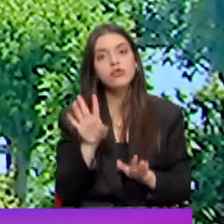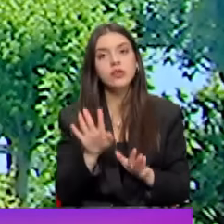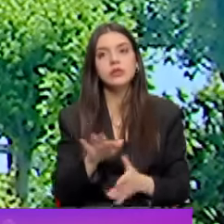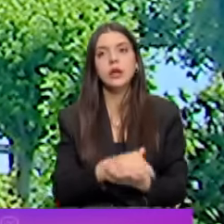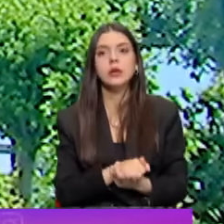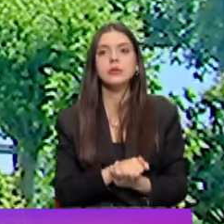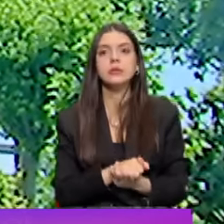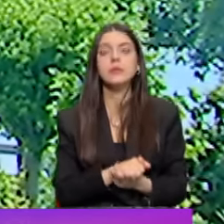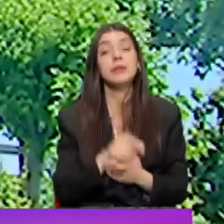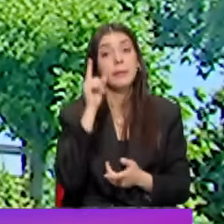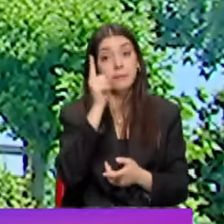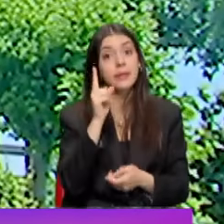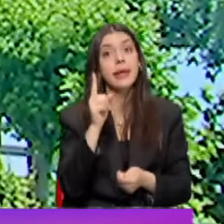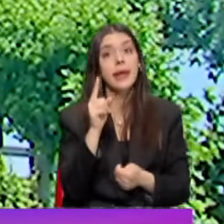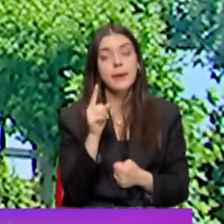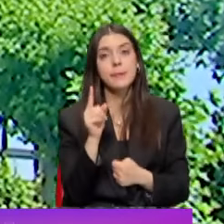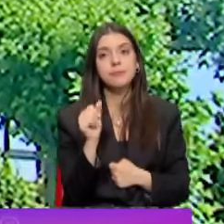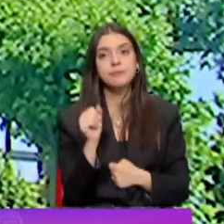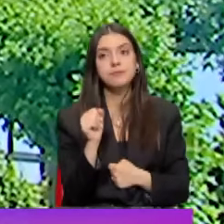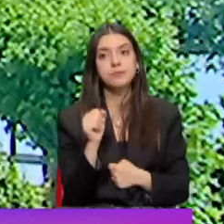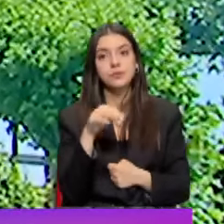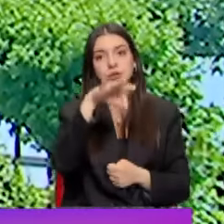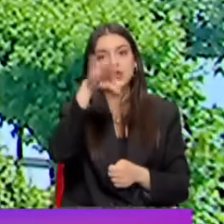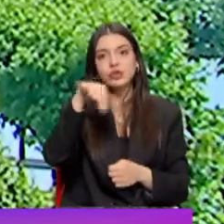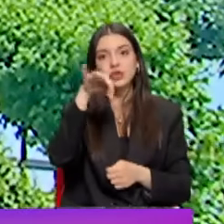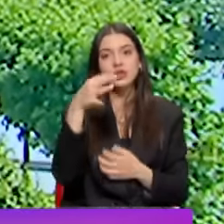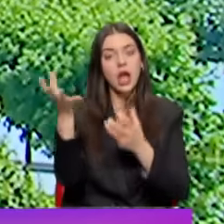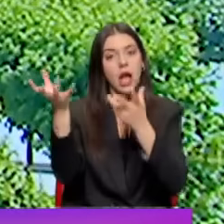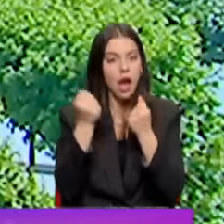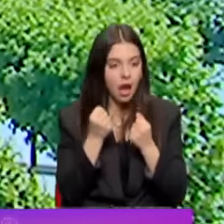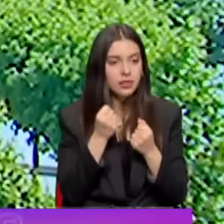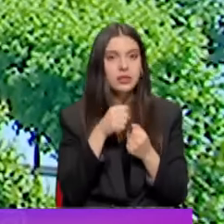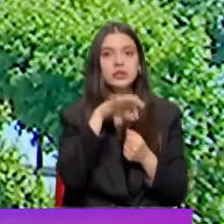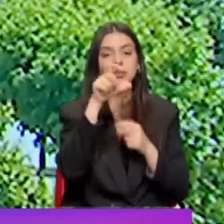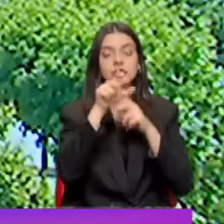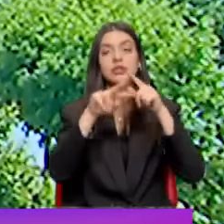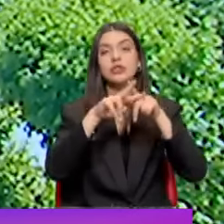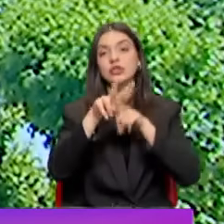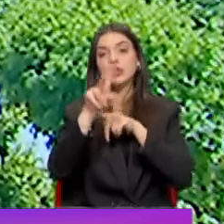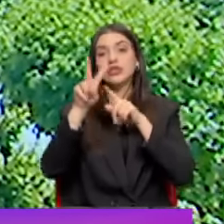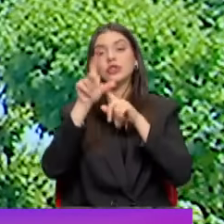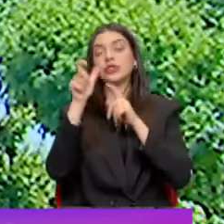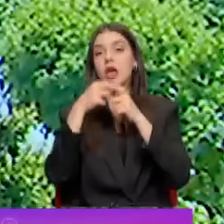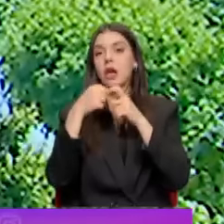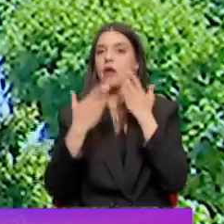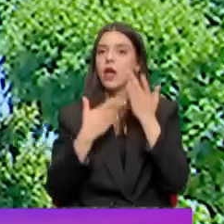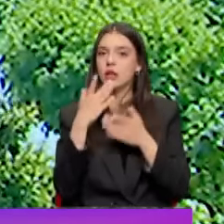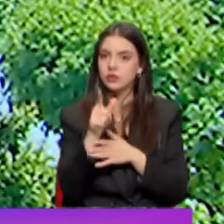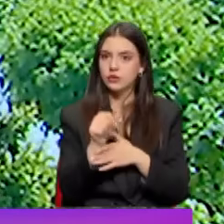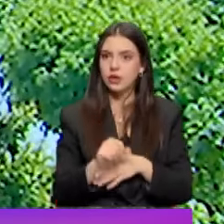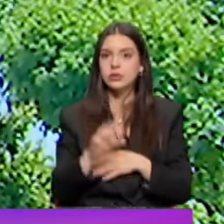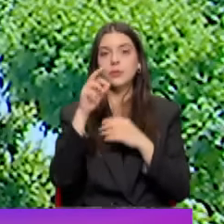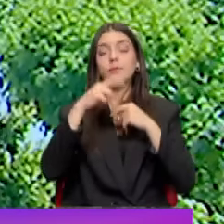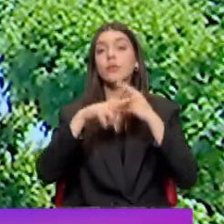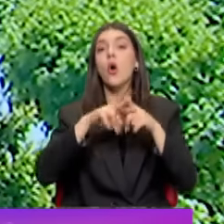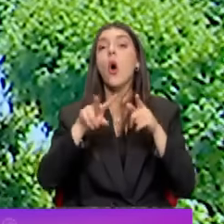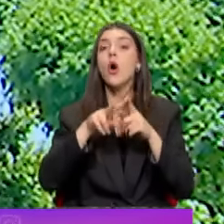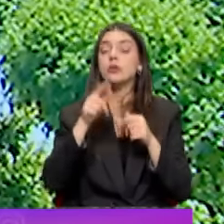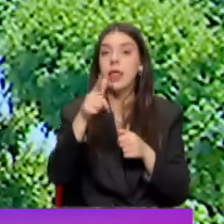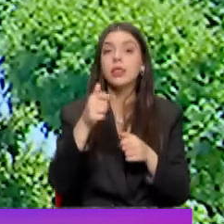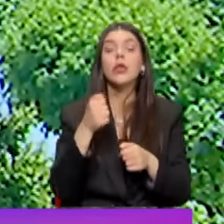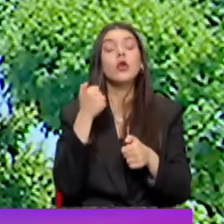niyetindeyiz Bir de tabii ki çay alım fiyatından çay Kurdan bahsedeceğiz Ozan Gündoğdu Karadeniz'de eydi